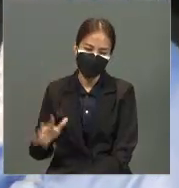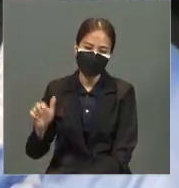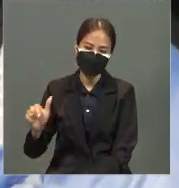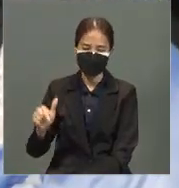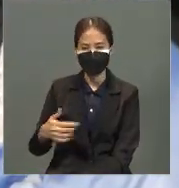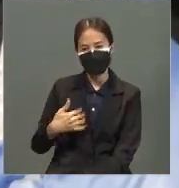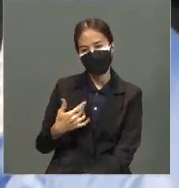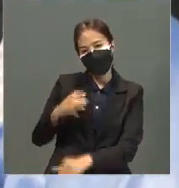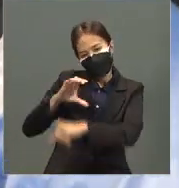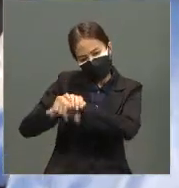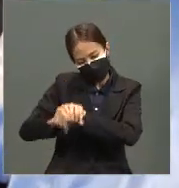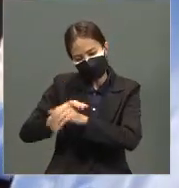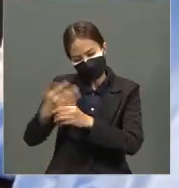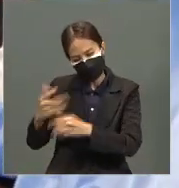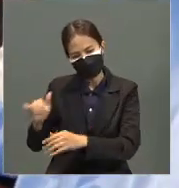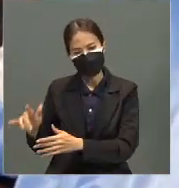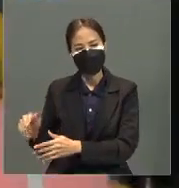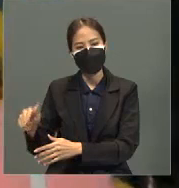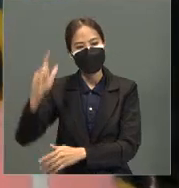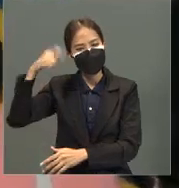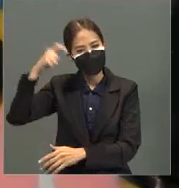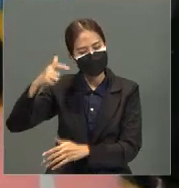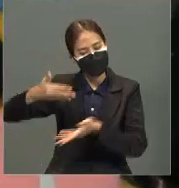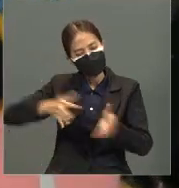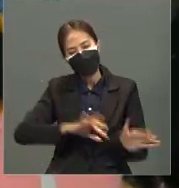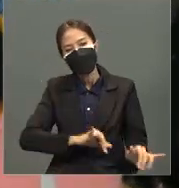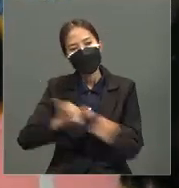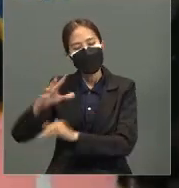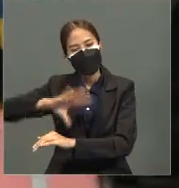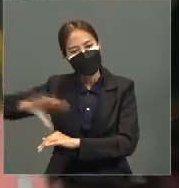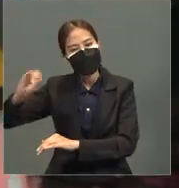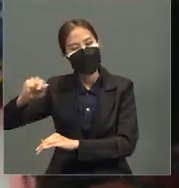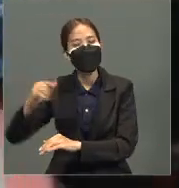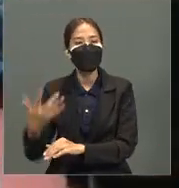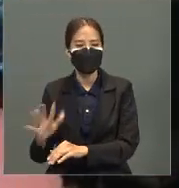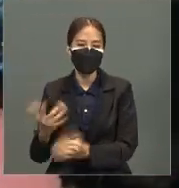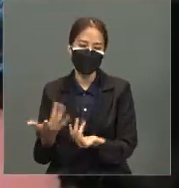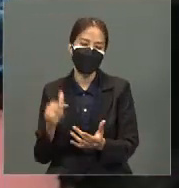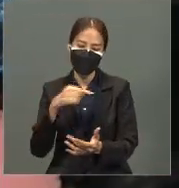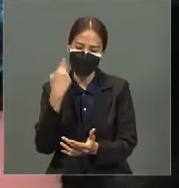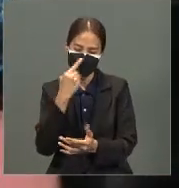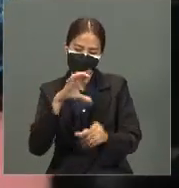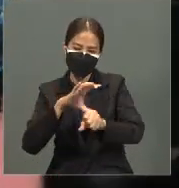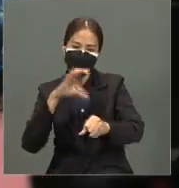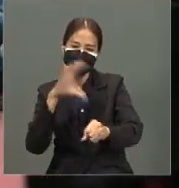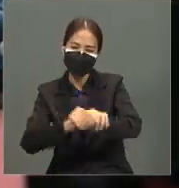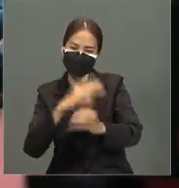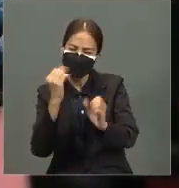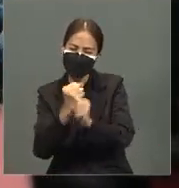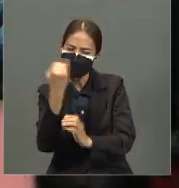ไปดำเนินคดีแล้วก็ผลักดันกับประเทศต้นทางต่อไปแล้วก็จะเร่งขยายผลจับกลุ่มผู้ร่วมขบวนการที่เหลือด้วย